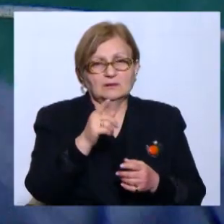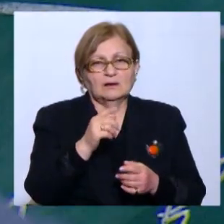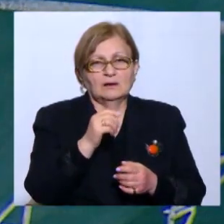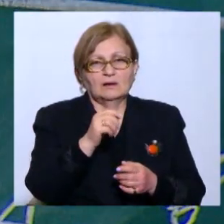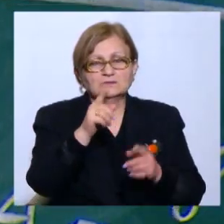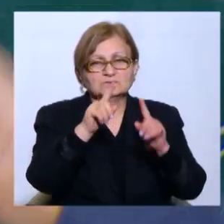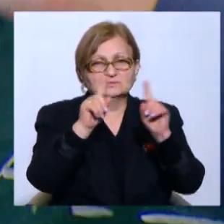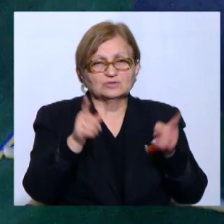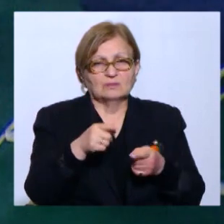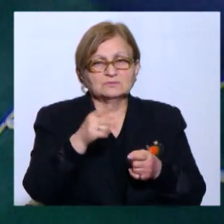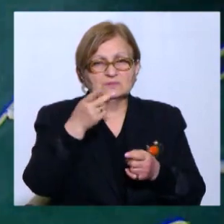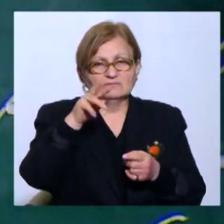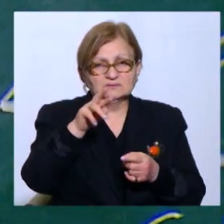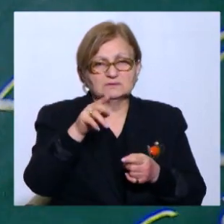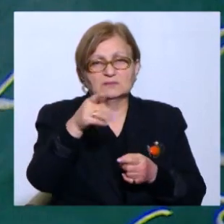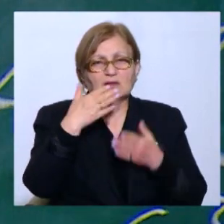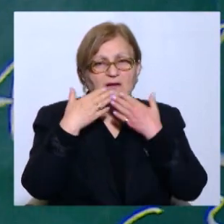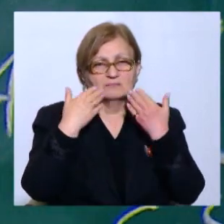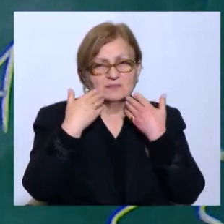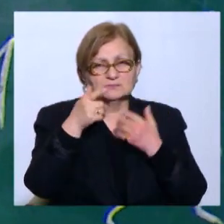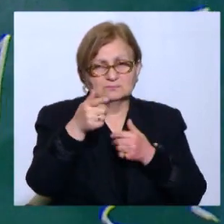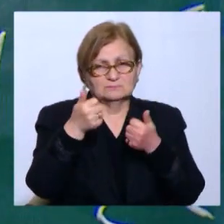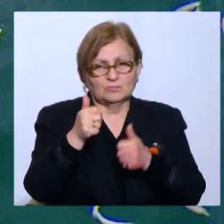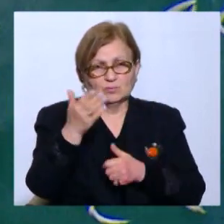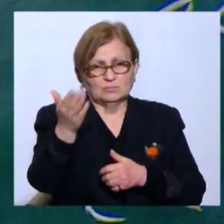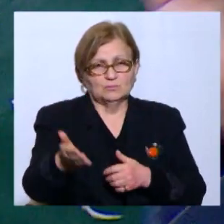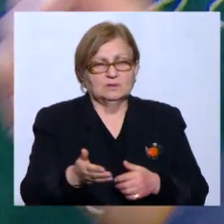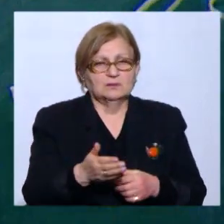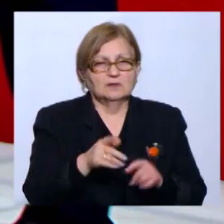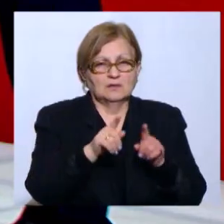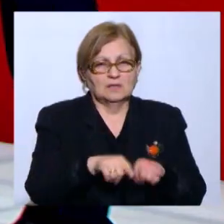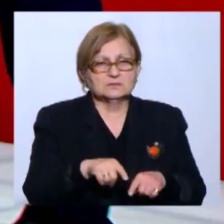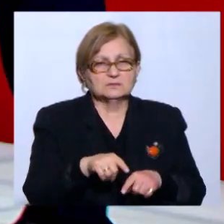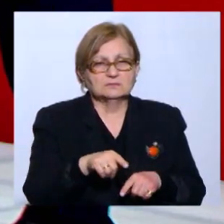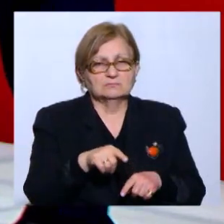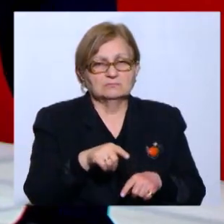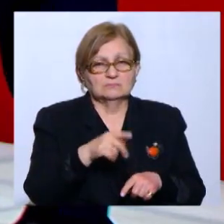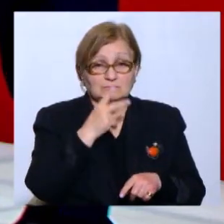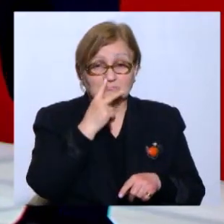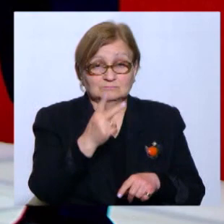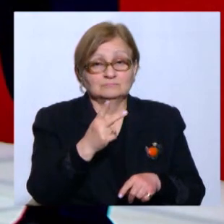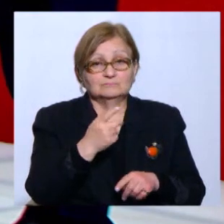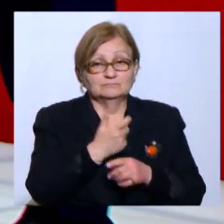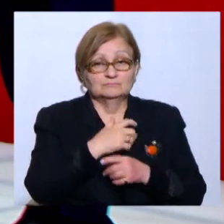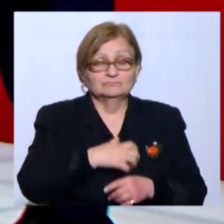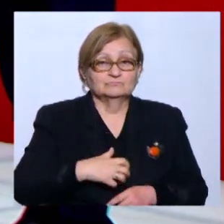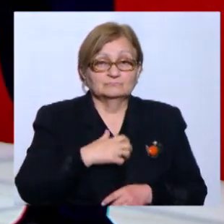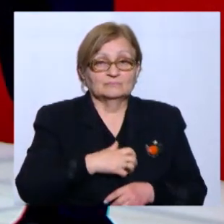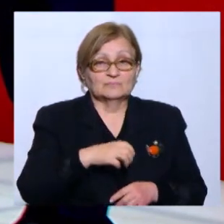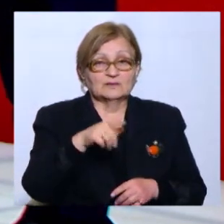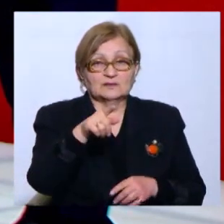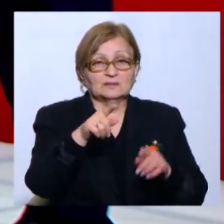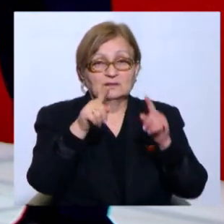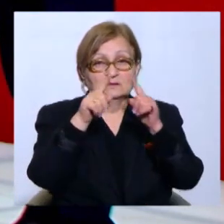kvadrati da sqvaobis kvadrati, romelis aia martivi formulebit gamoisakheba. Aseve modit zalien mnishvelovani